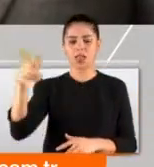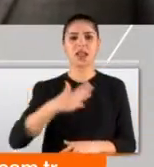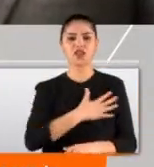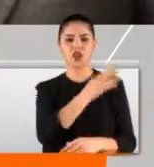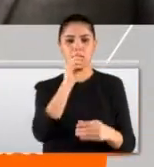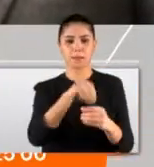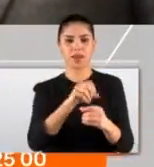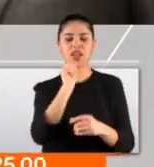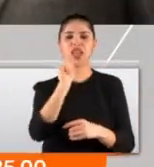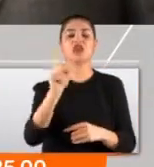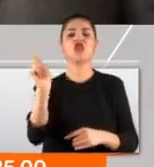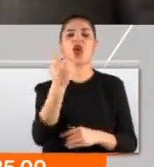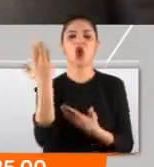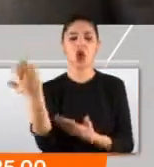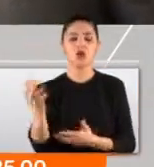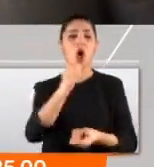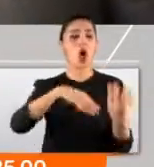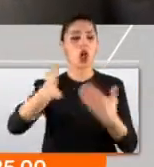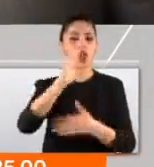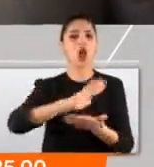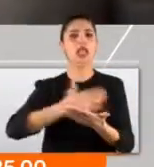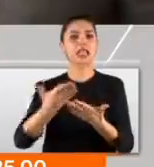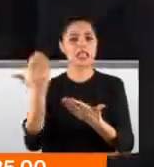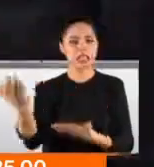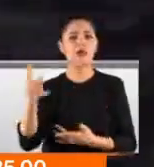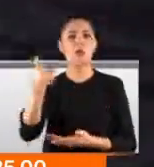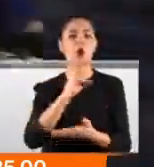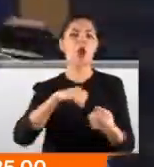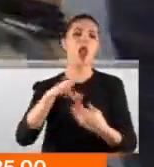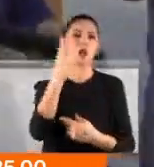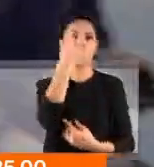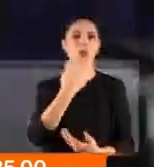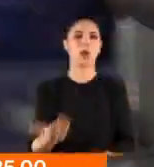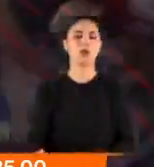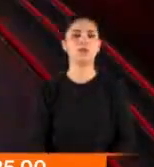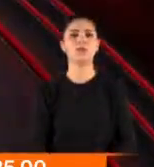Partisi'nin bir ilçe yöneticisi orada olaydan hemen sonra istifa ediyor bu olay nedeniyle.